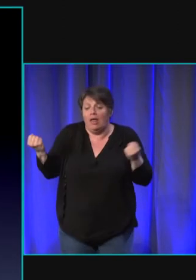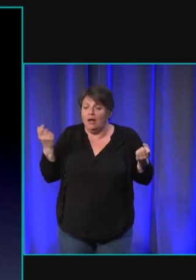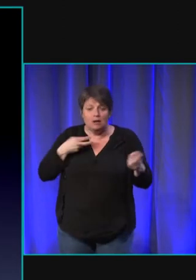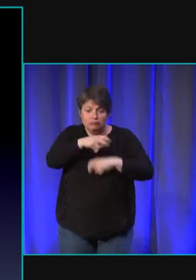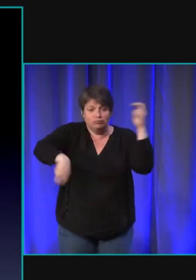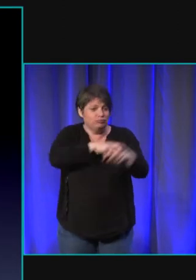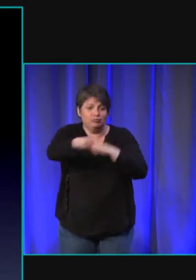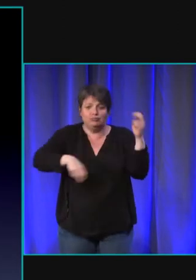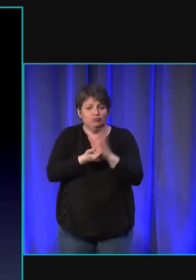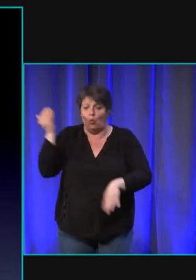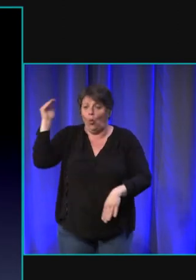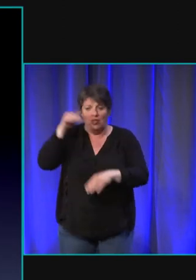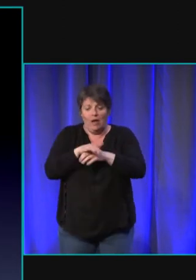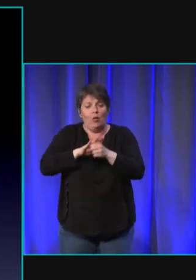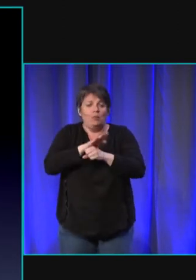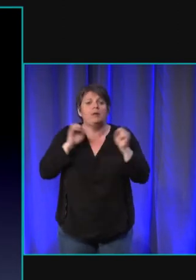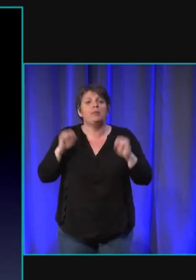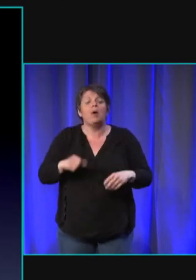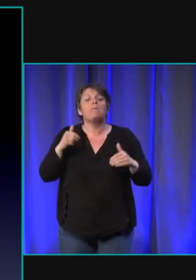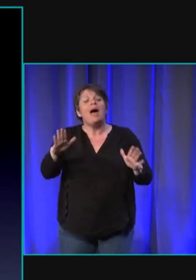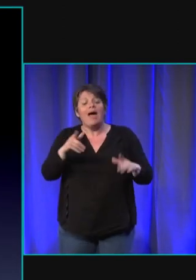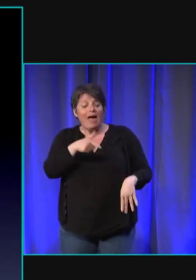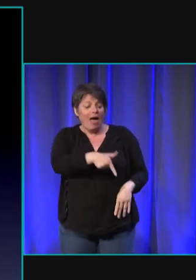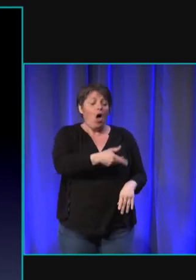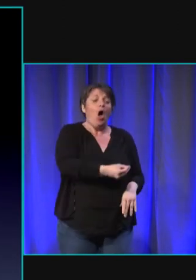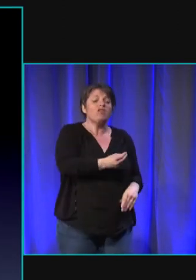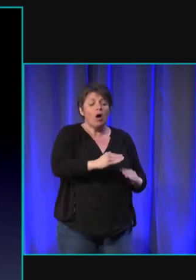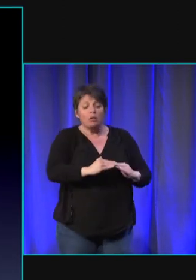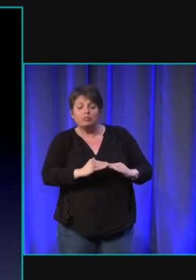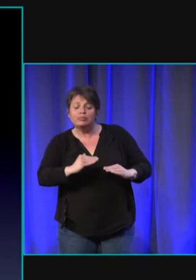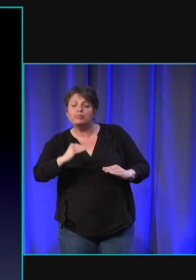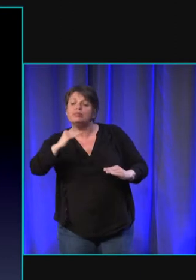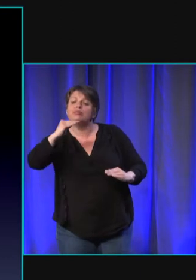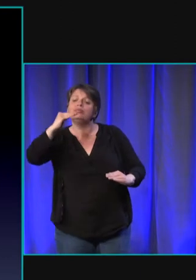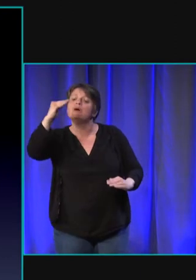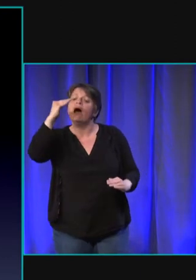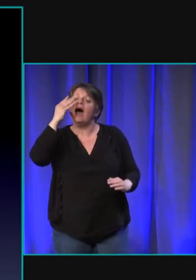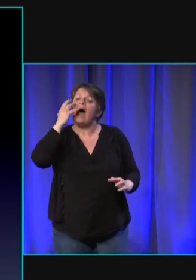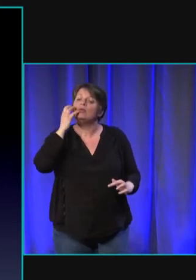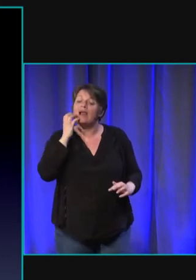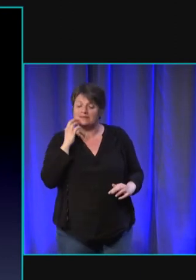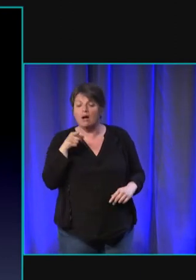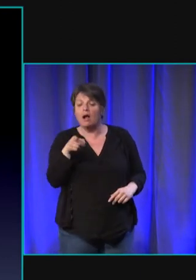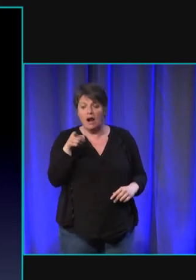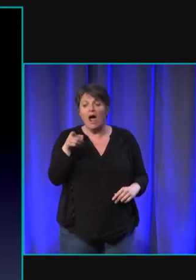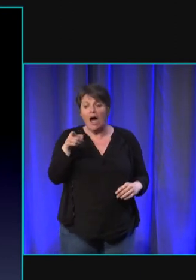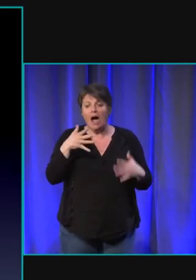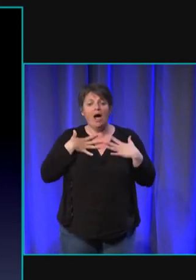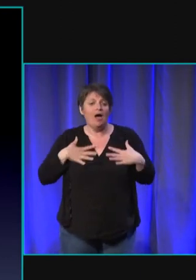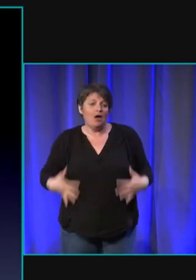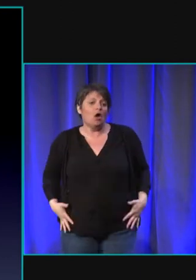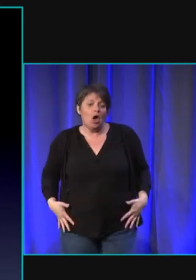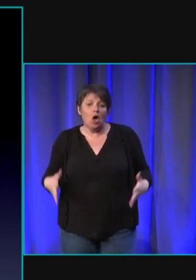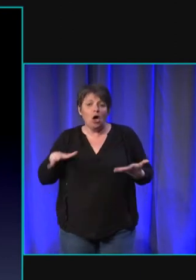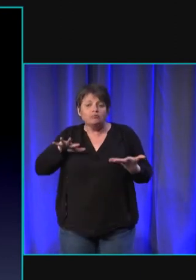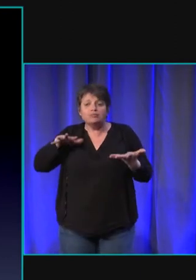Alors le problème, c'est que lorsque l'enfant grandit, lorsqu'il devient adolescent, ou lorsque l'enfant subit la maturation, il y a un développement de la